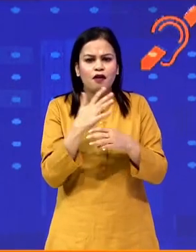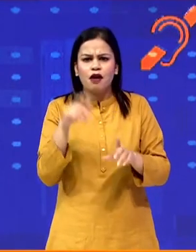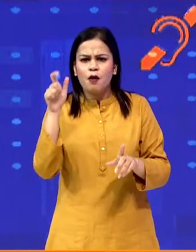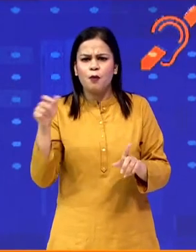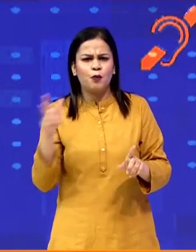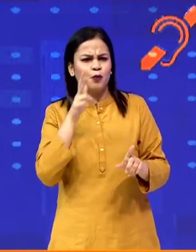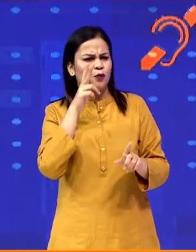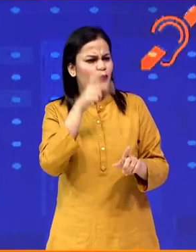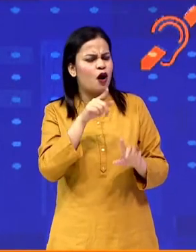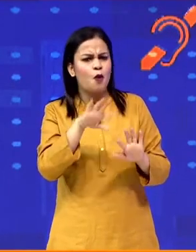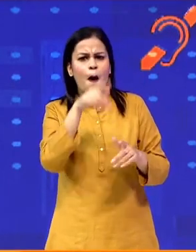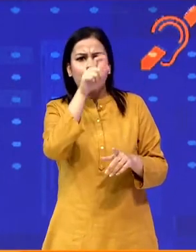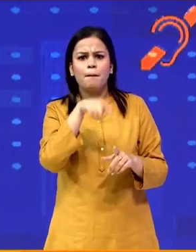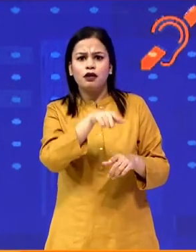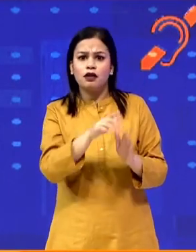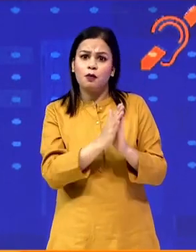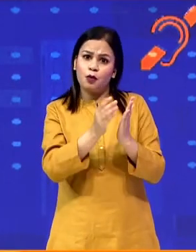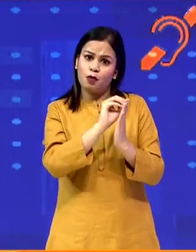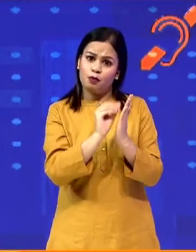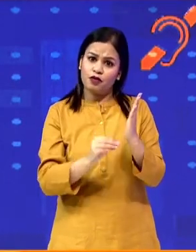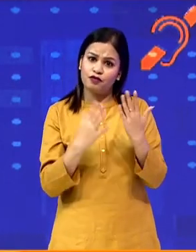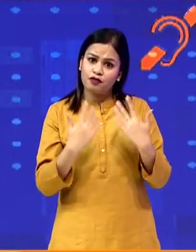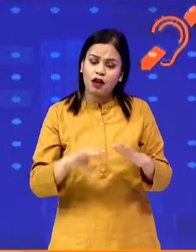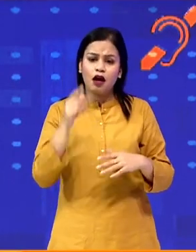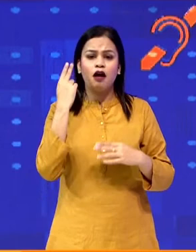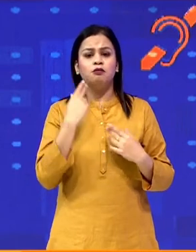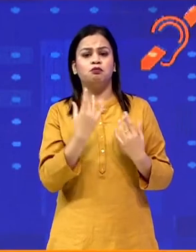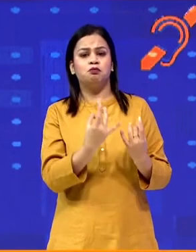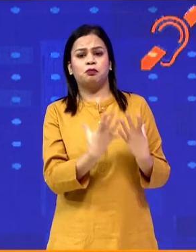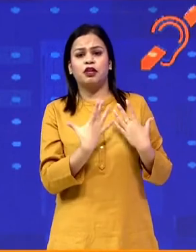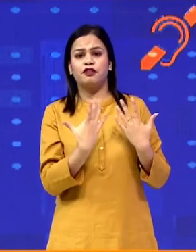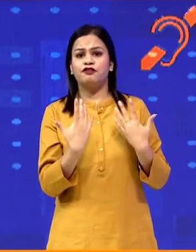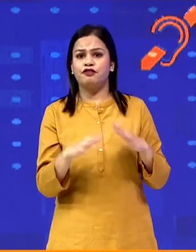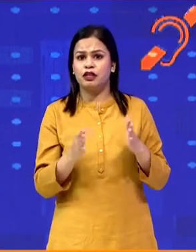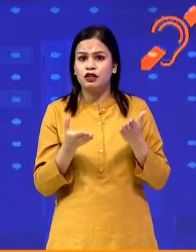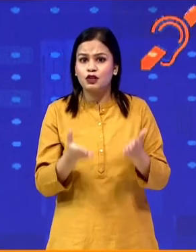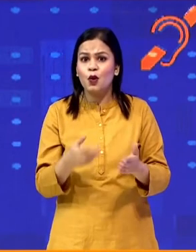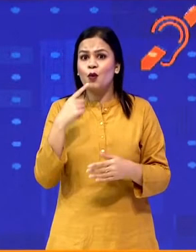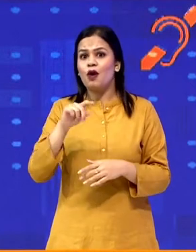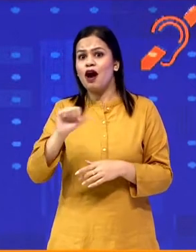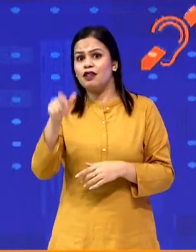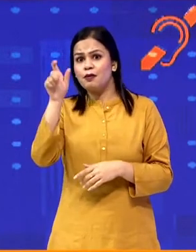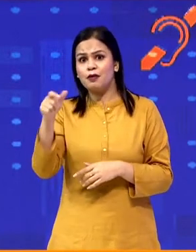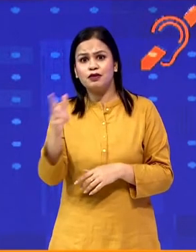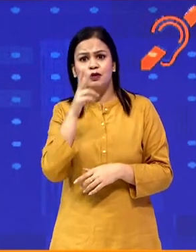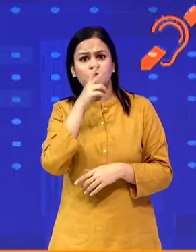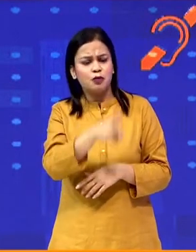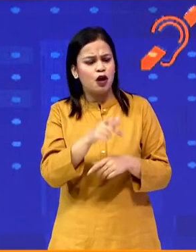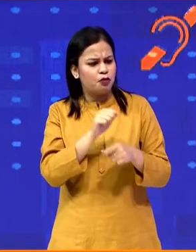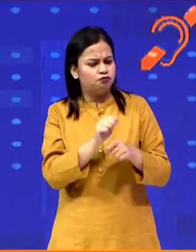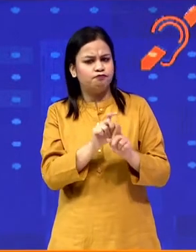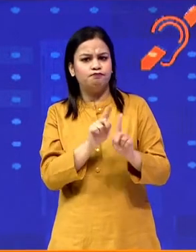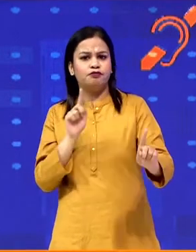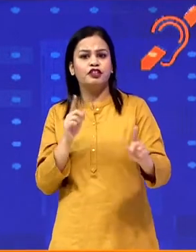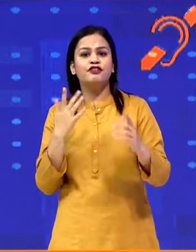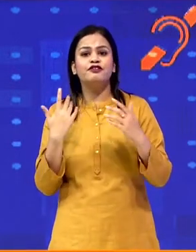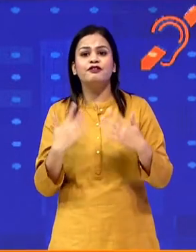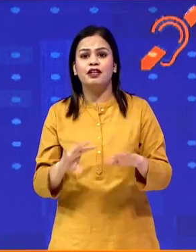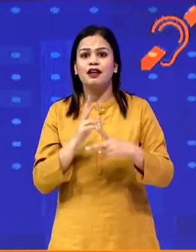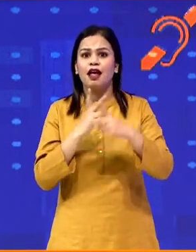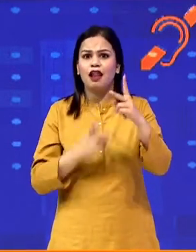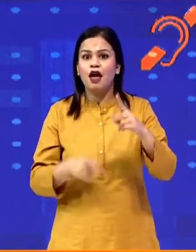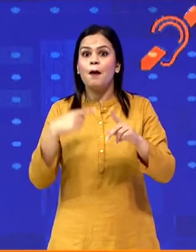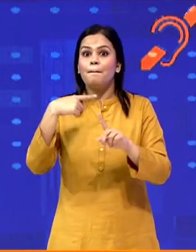दोस्तों बेवफा हो गया कोई का रहा है वफा जींस की बेवफा हो गए और कांग्रेस पार्टी के ऑफिसर